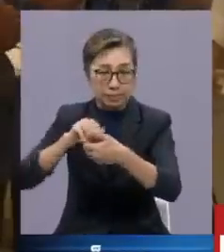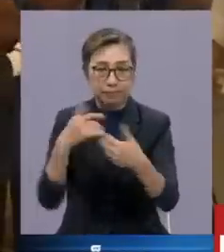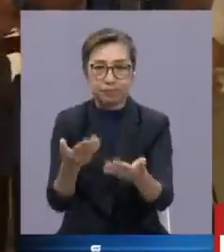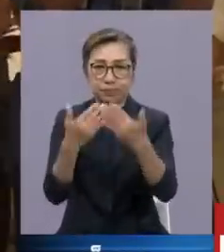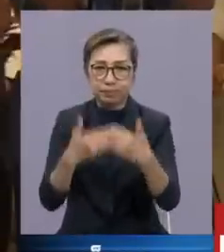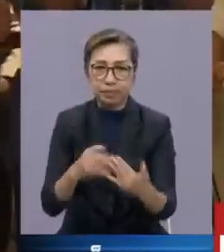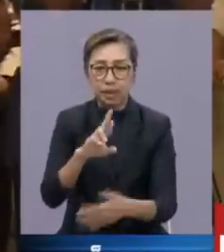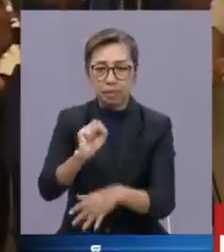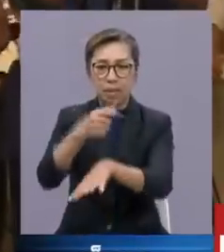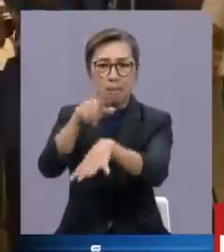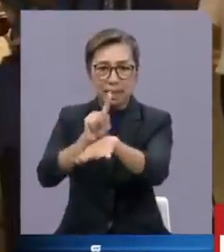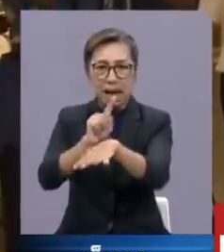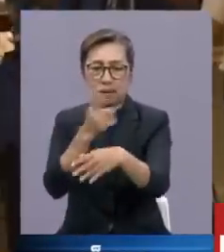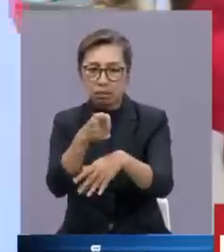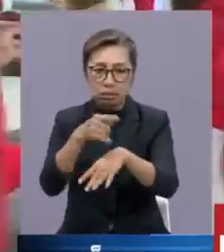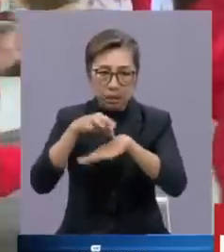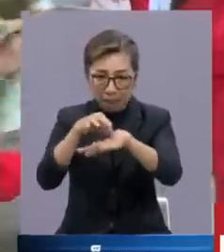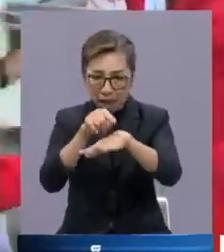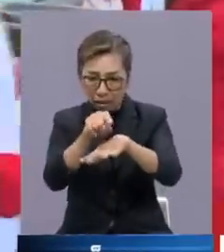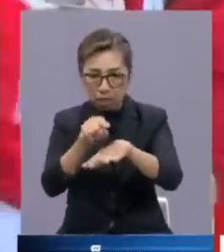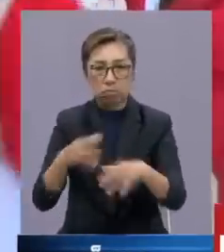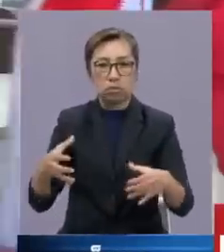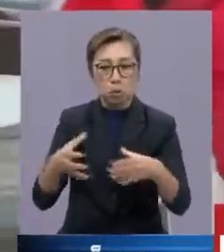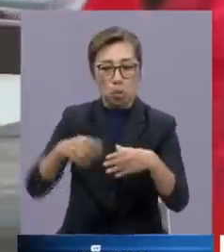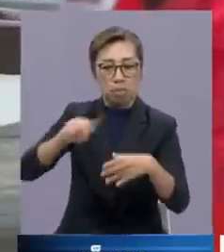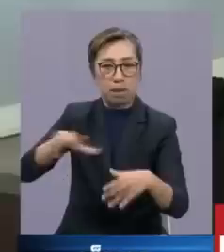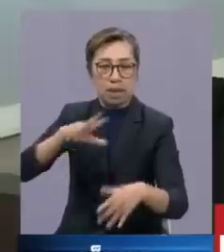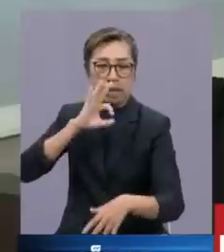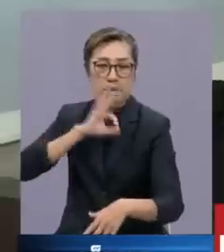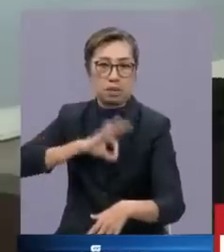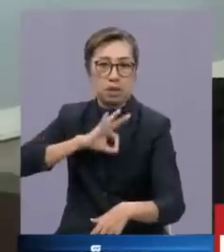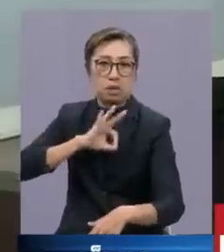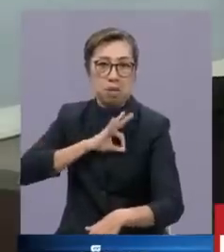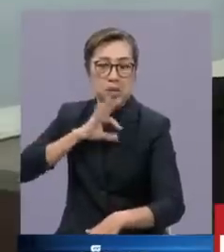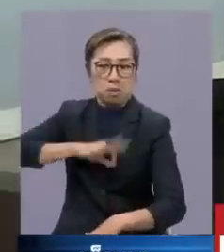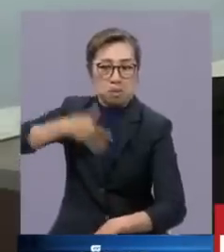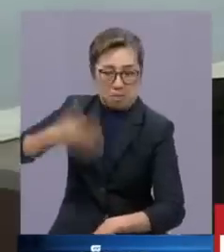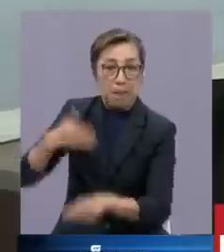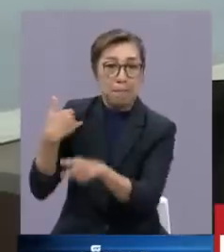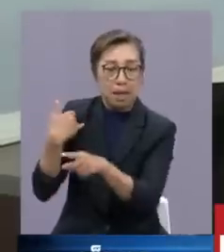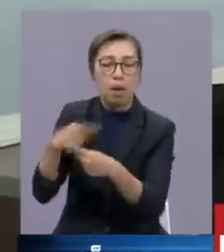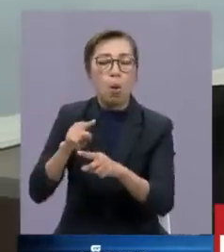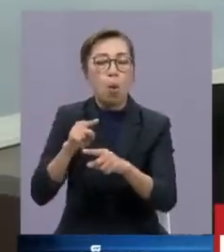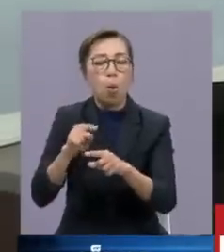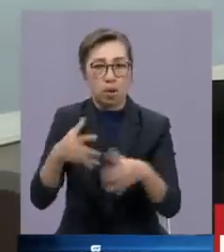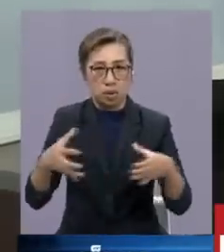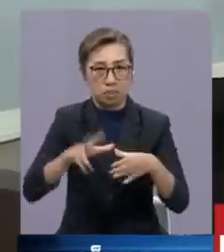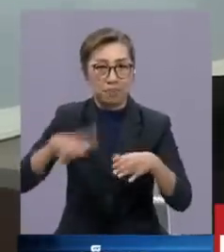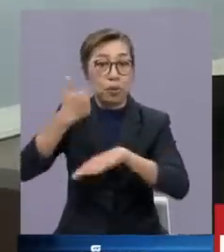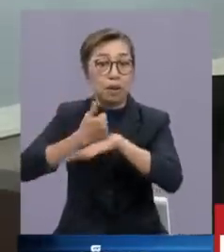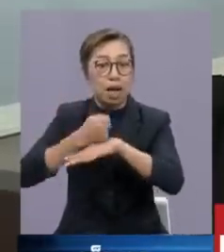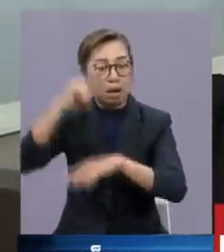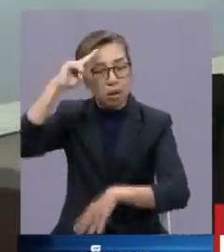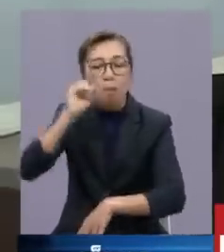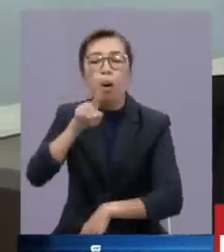แทนราษฎรที่มีกระแสข่าวนะคะว่าสมาชิกพรรคเพื่อไทยไม่พอใจค่ะซึ่งนายแพทย์ชนน่านก็บอกว่าเราเป็นองค์กรทางการเมื